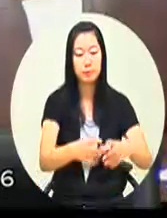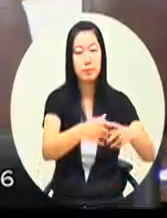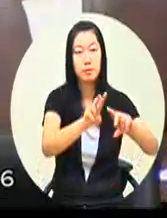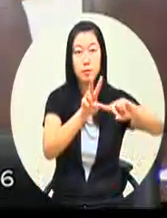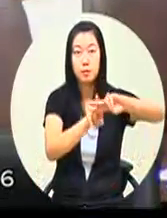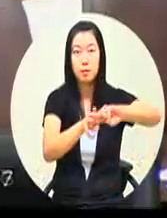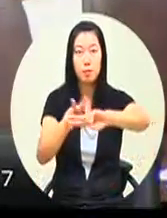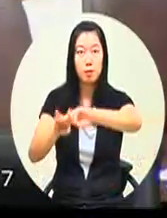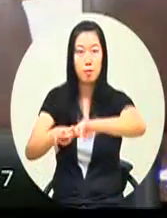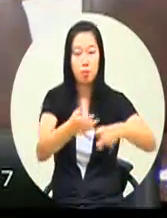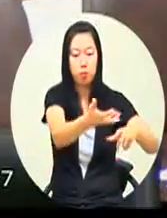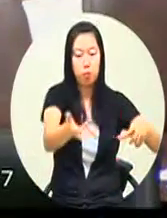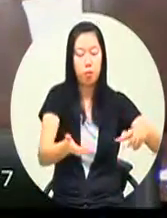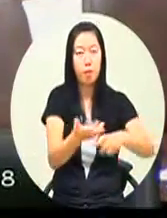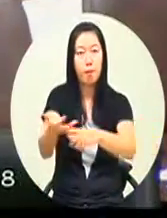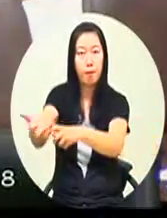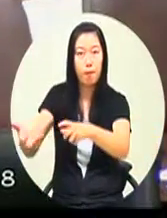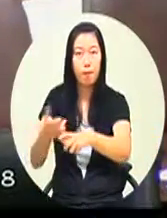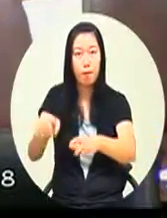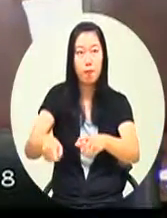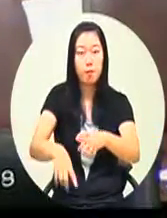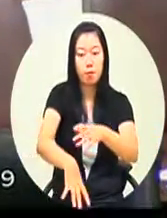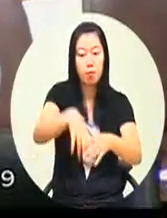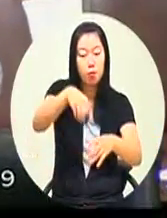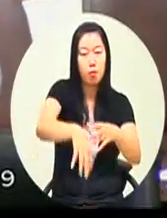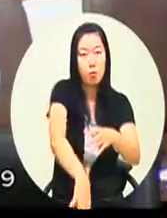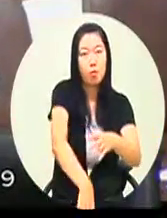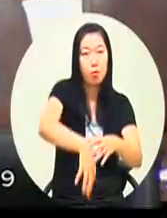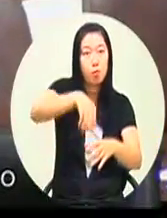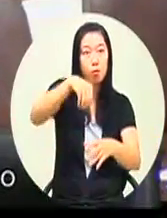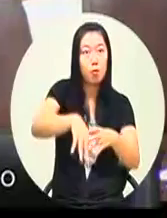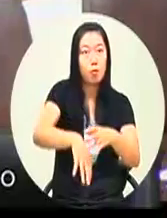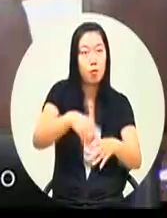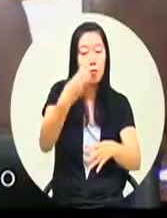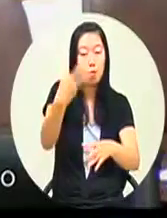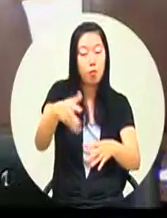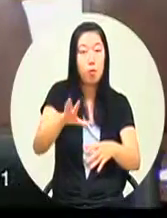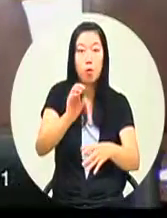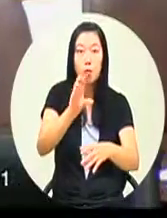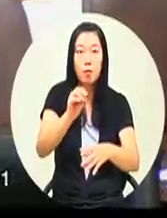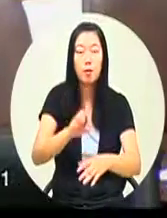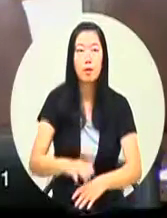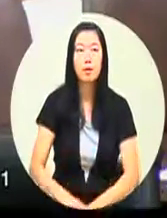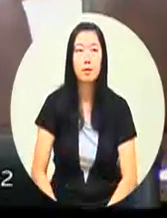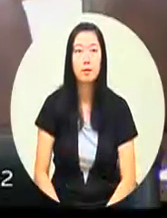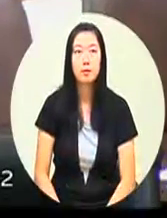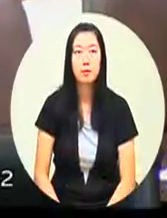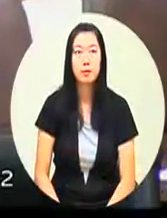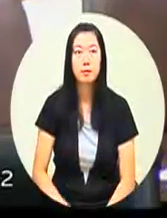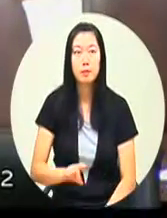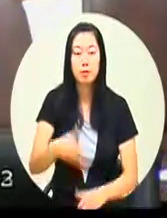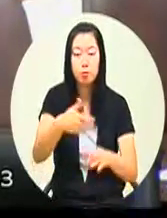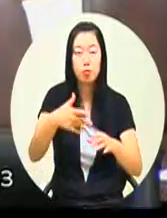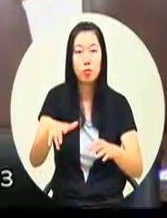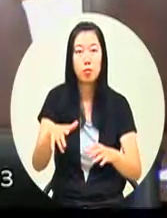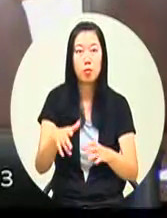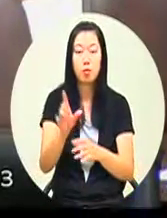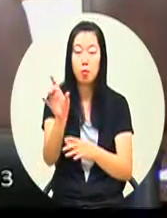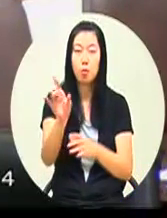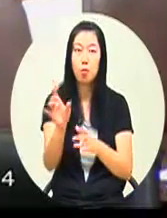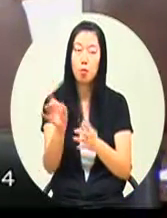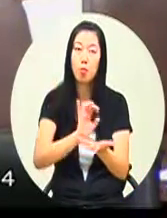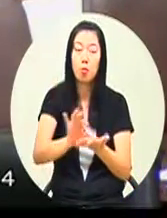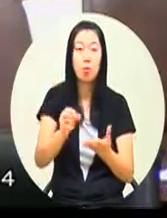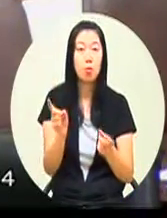有生产水啊？是不是啊？现在五千亩啊，啊，现在水怎么利用？你敢